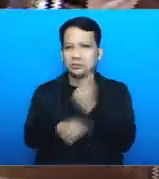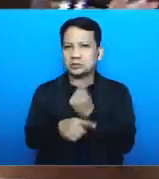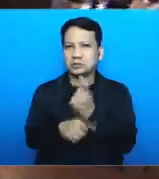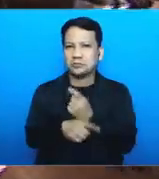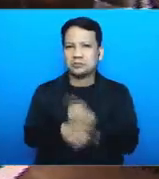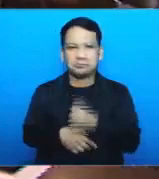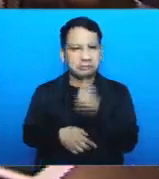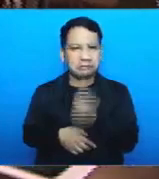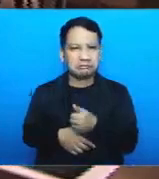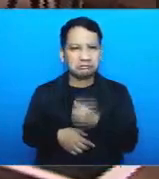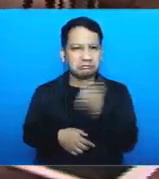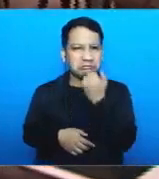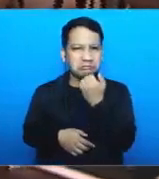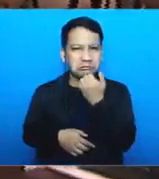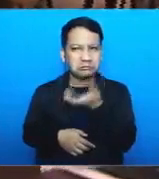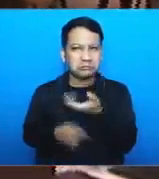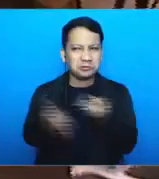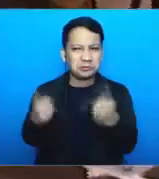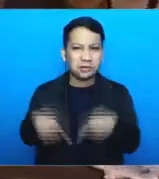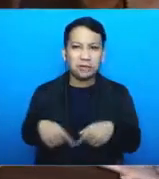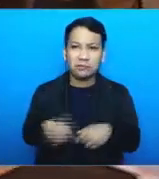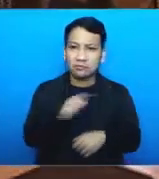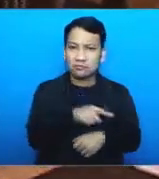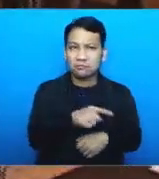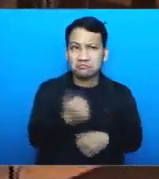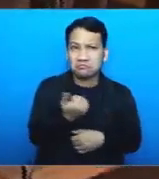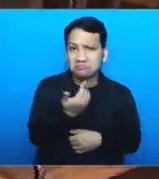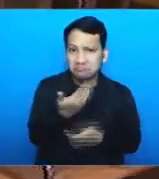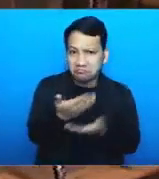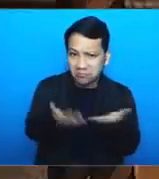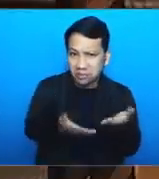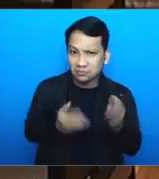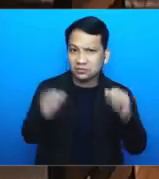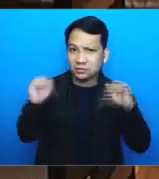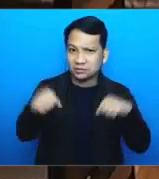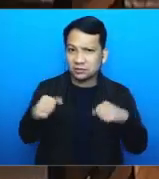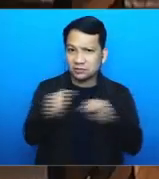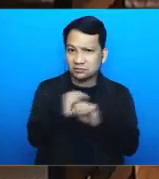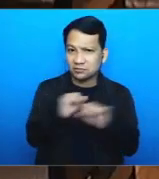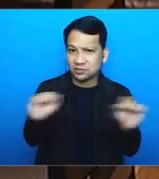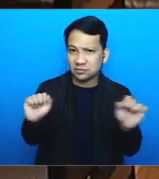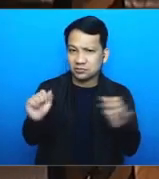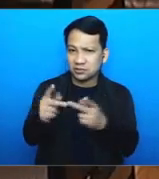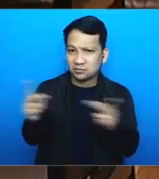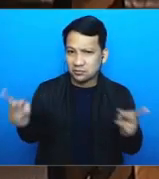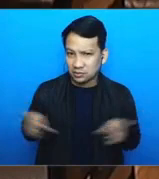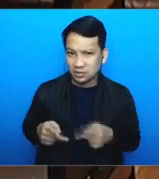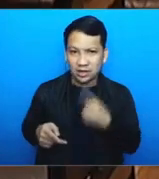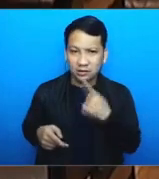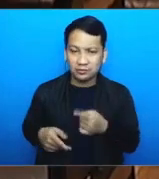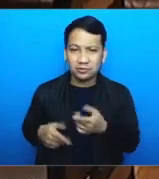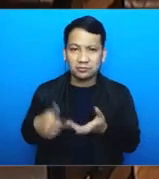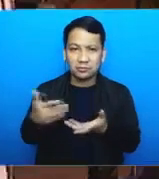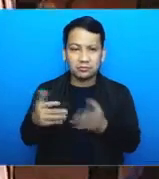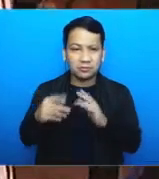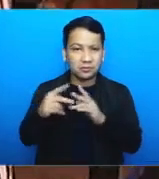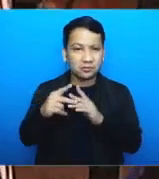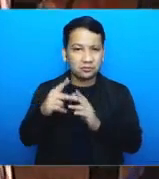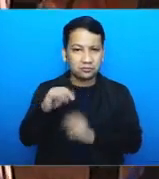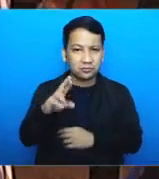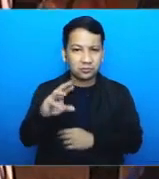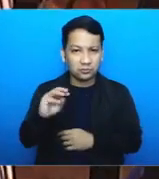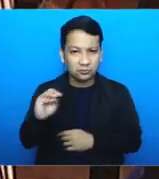mga establishmento namang pabor sa ideya ng safe spaces. Katunayan, may mga promo din daw sila para sa